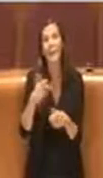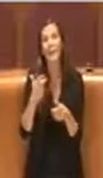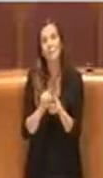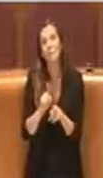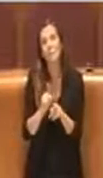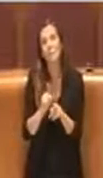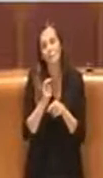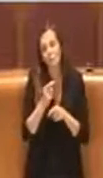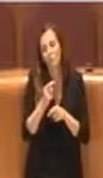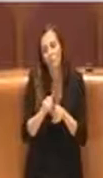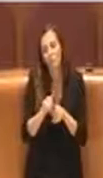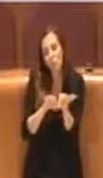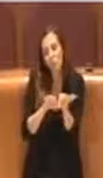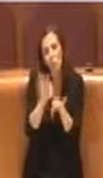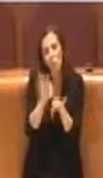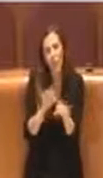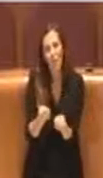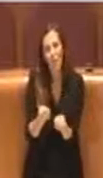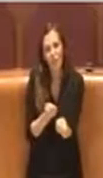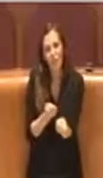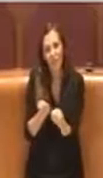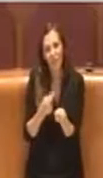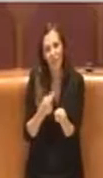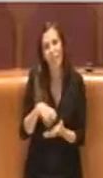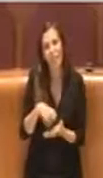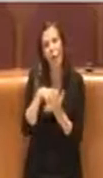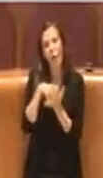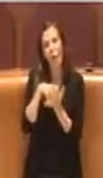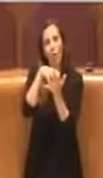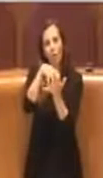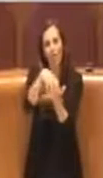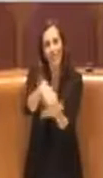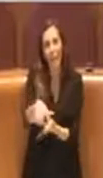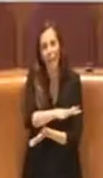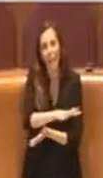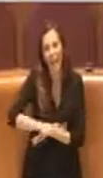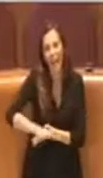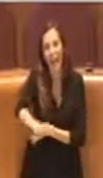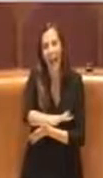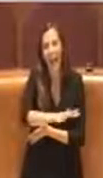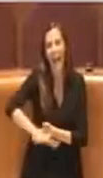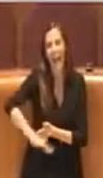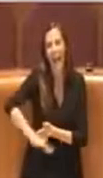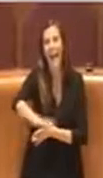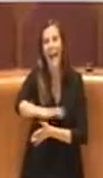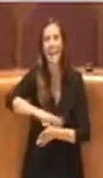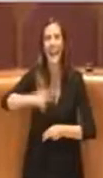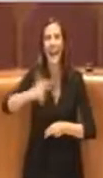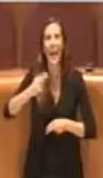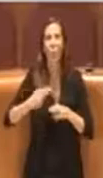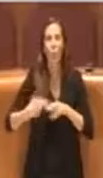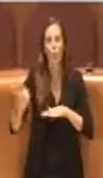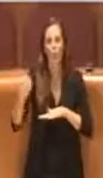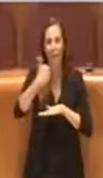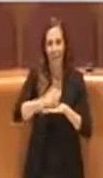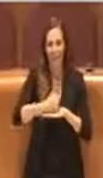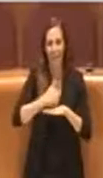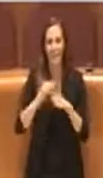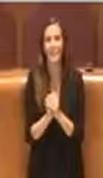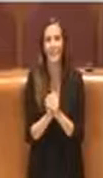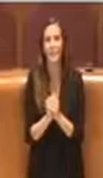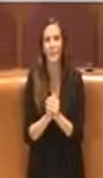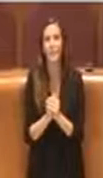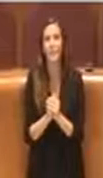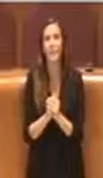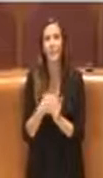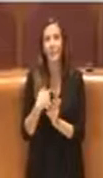da gestori a cui è stata data in concessione naturalmente un'area di Roma Capitale. Come vedete all'interno